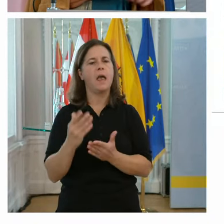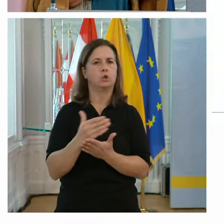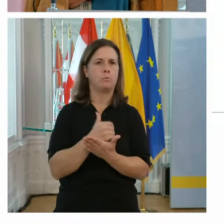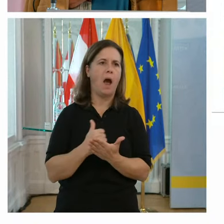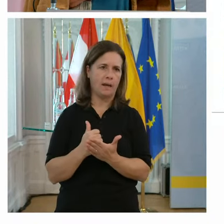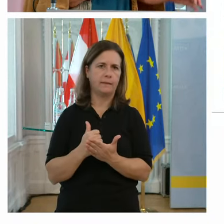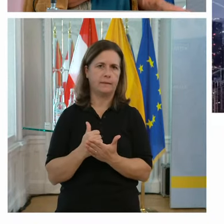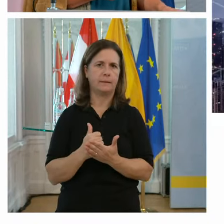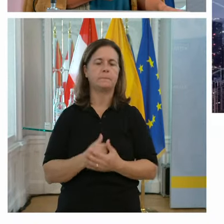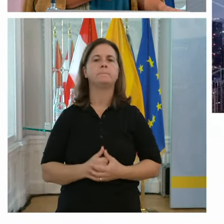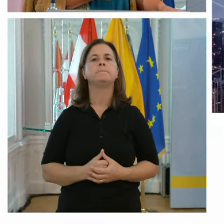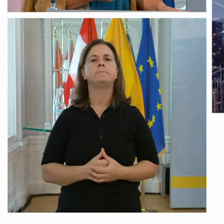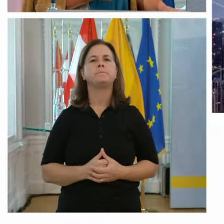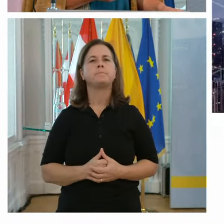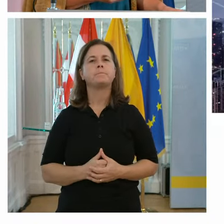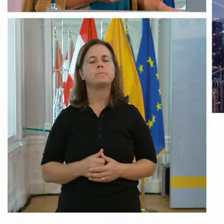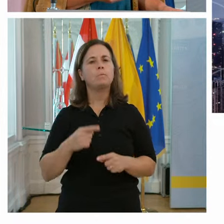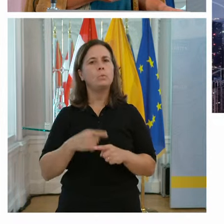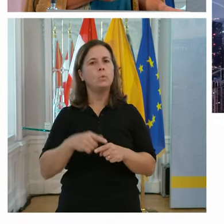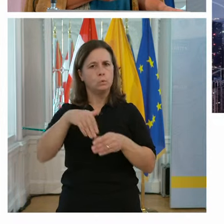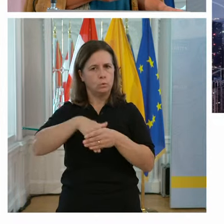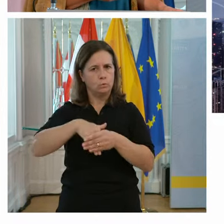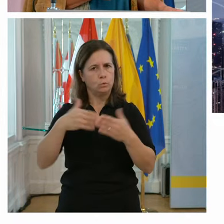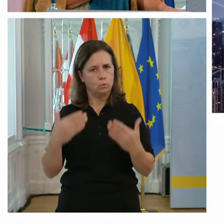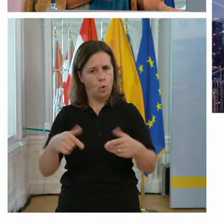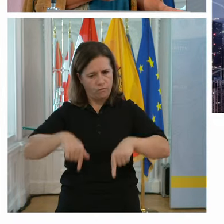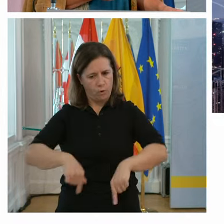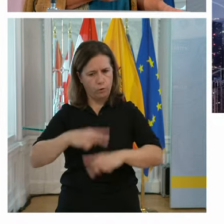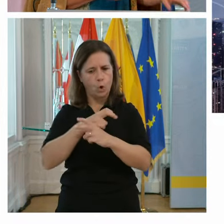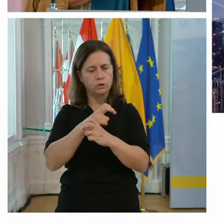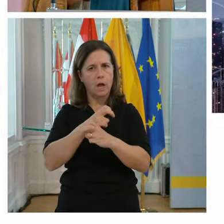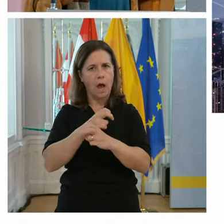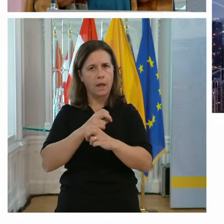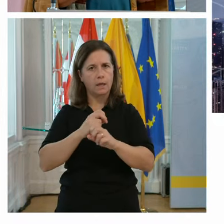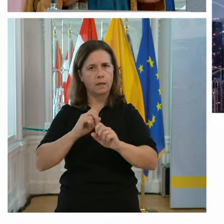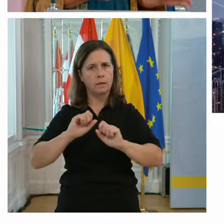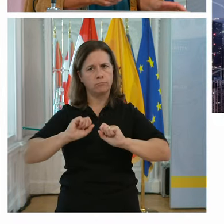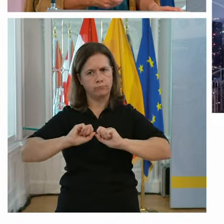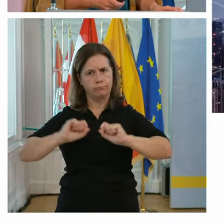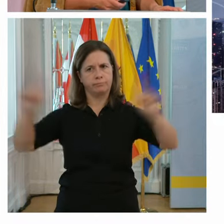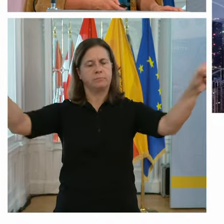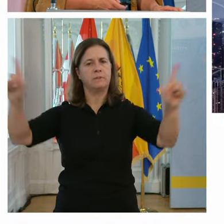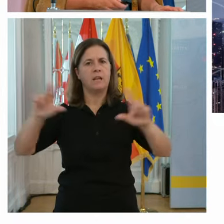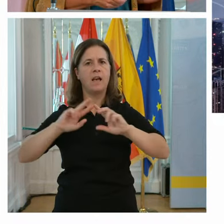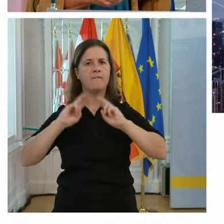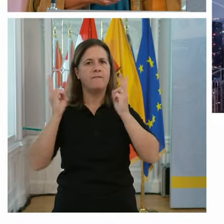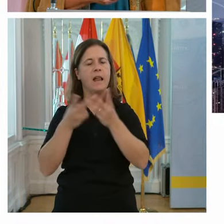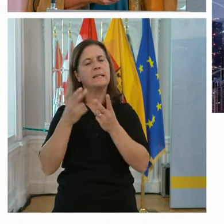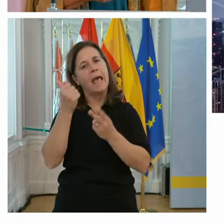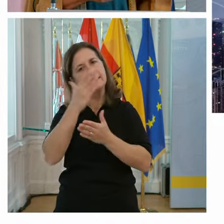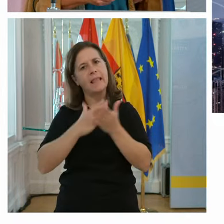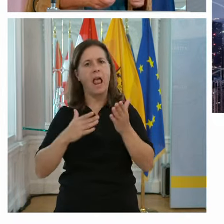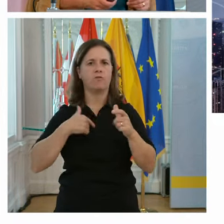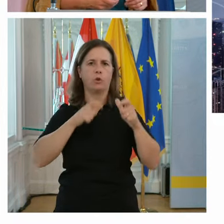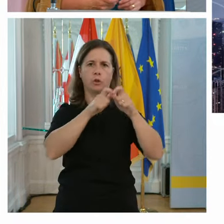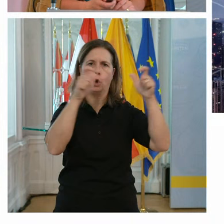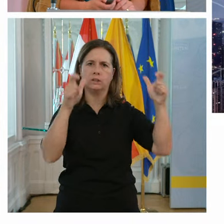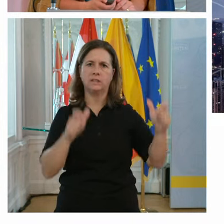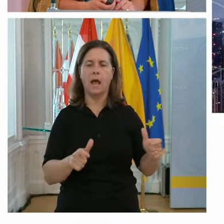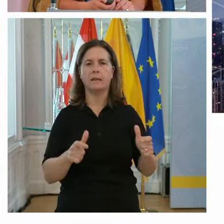einzusparen. Und das machen wir hier aus Österreich heraus als Teil eines erfolgreichen Konzerns.